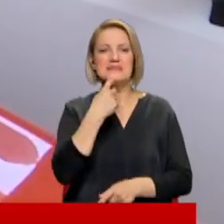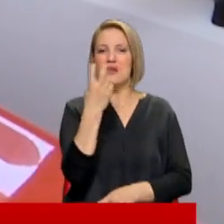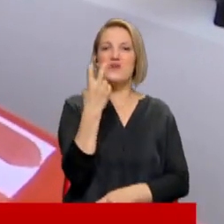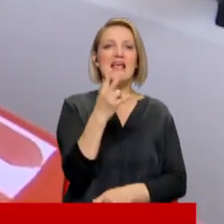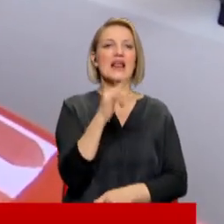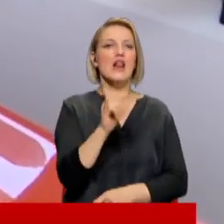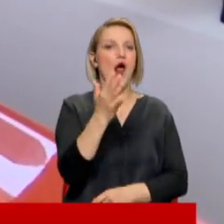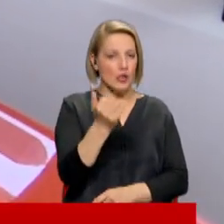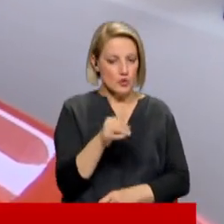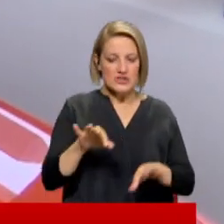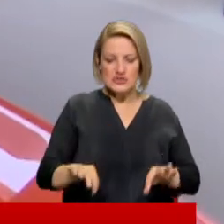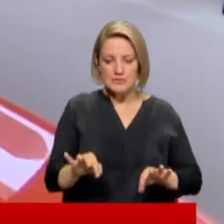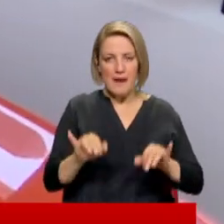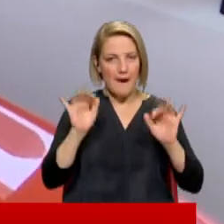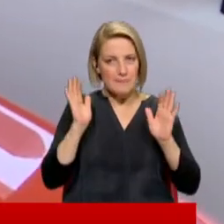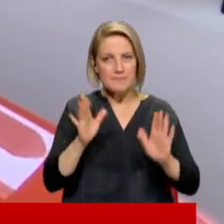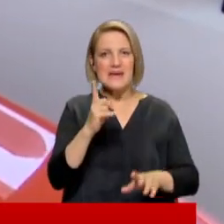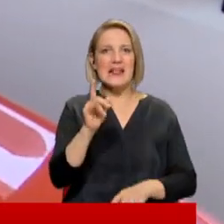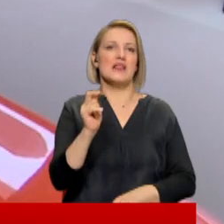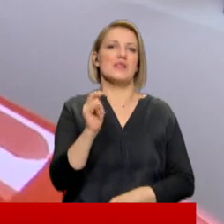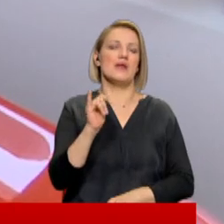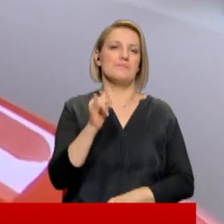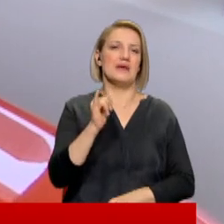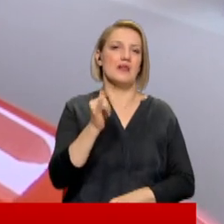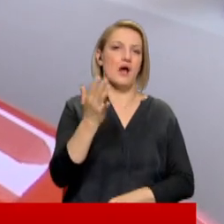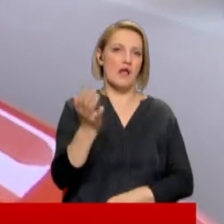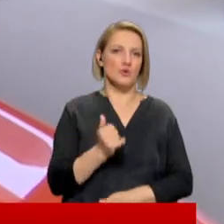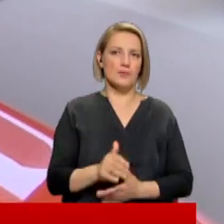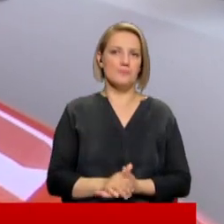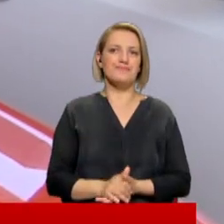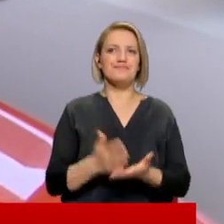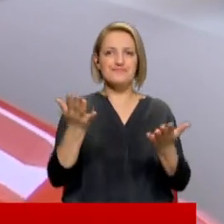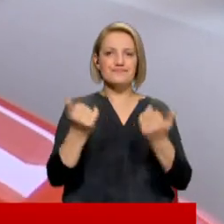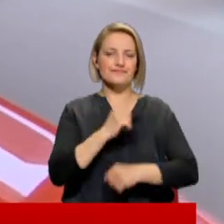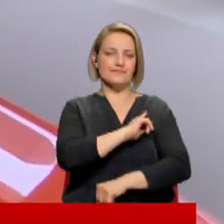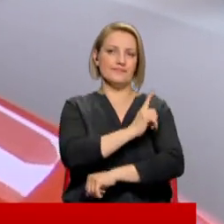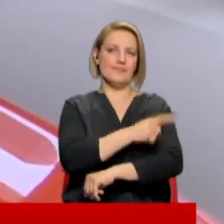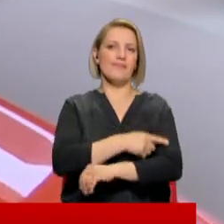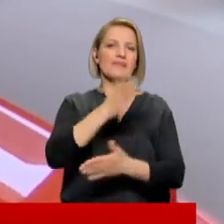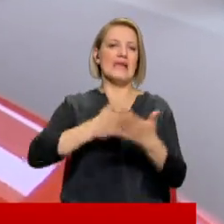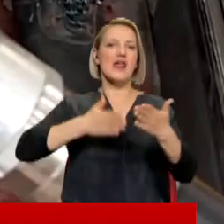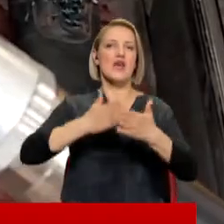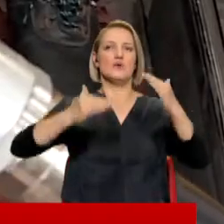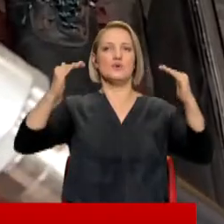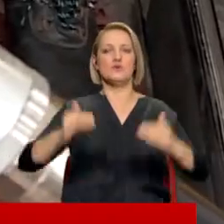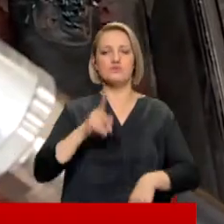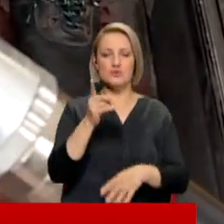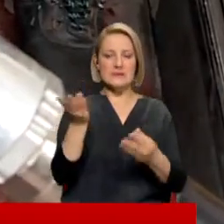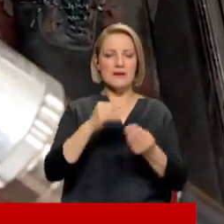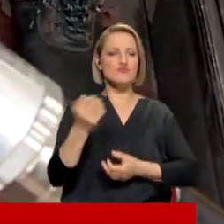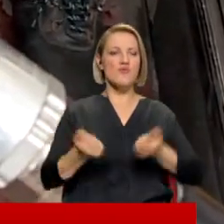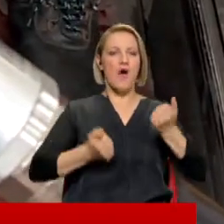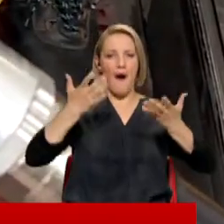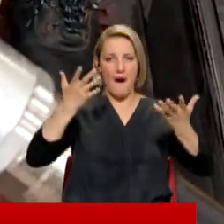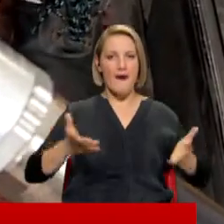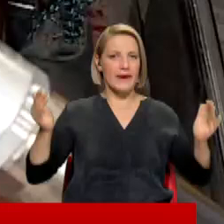benzin alabiliyorlardı. Şimdi ancak 1 litre benzin alabiliyorlar. Yani alım güçleri yarı yarıya düştü. Bu zam sürücülere